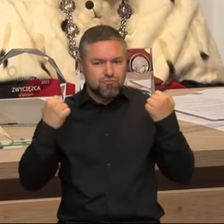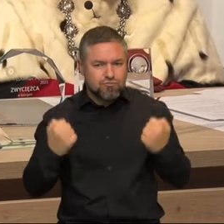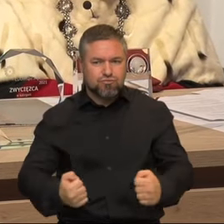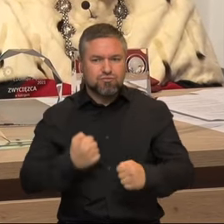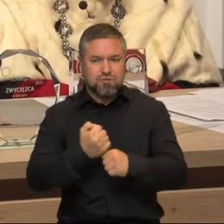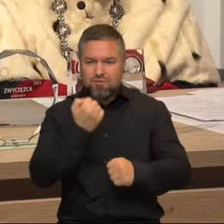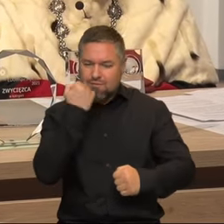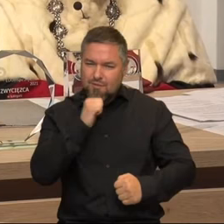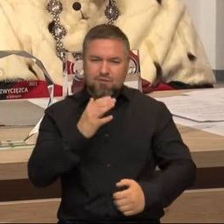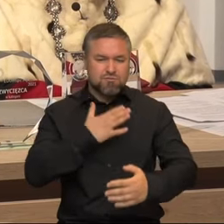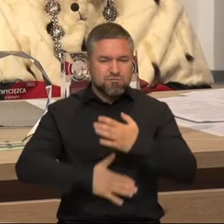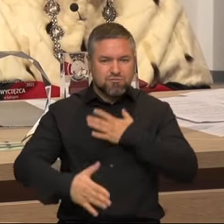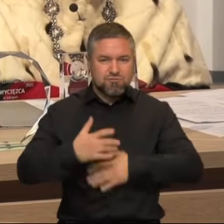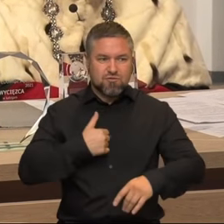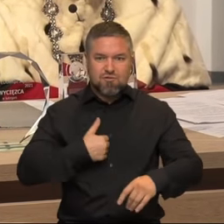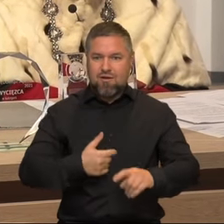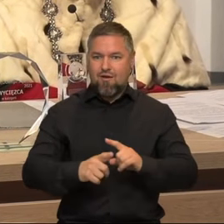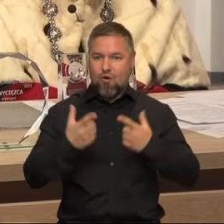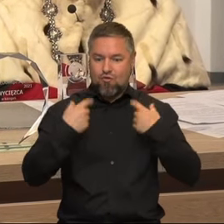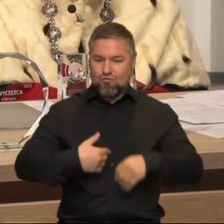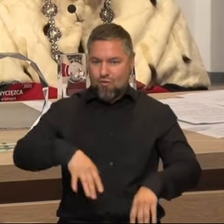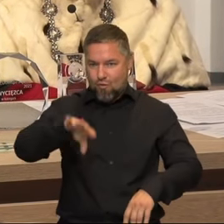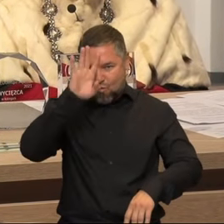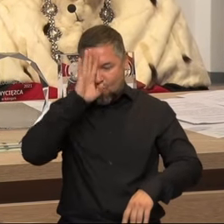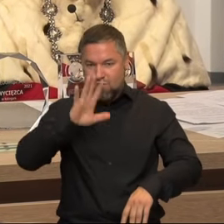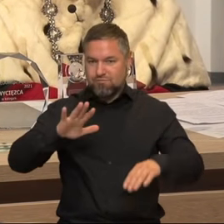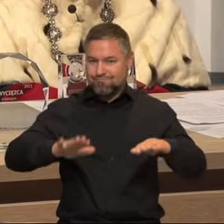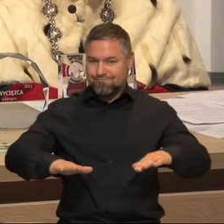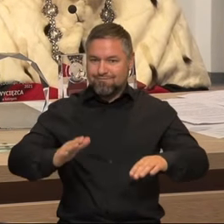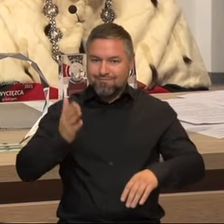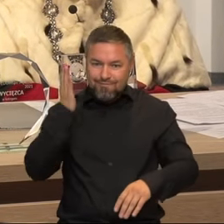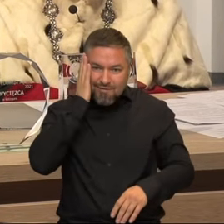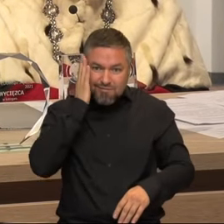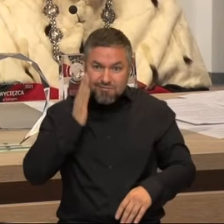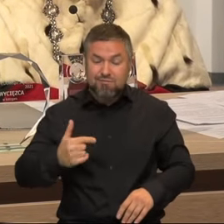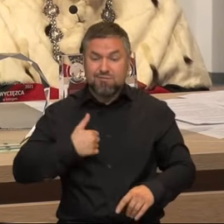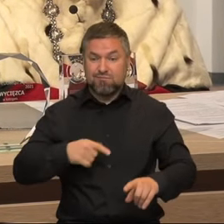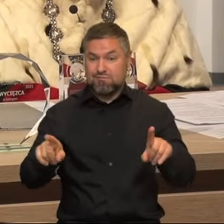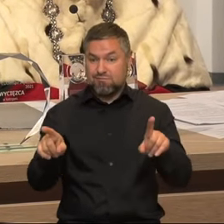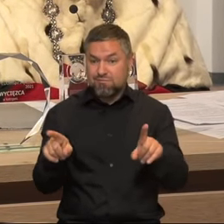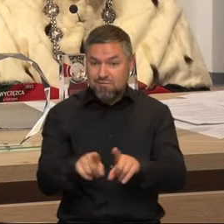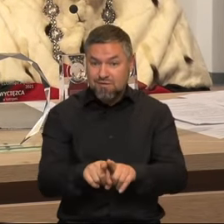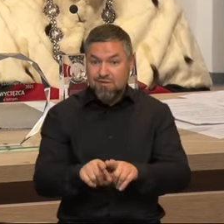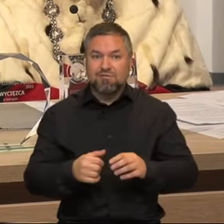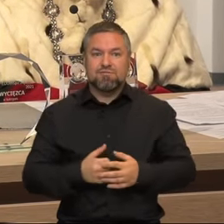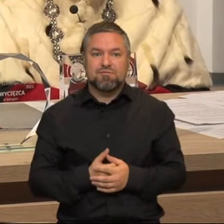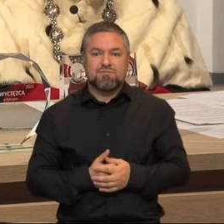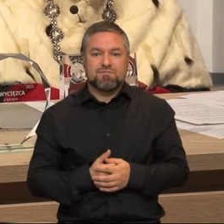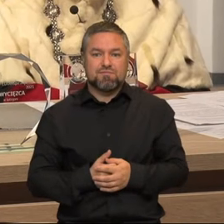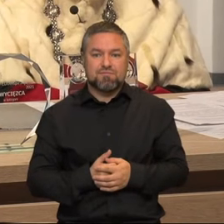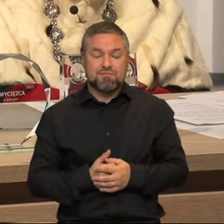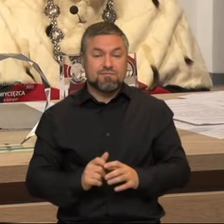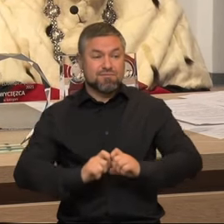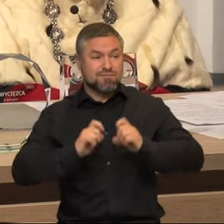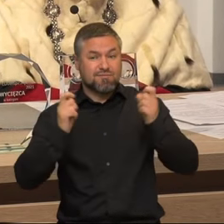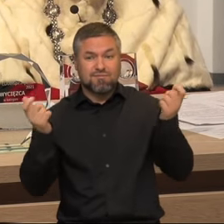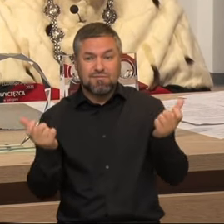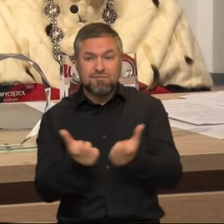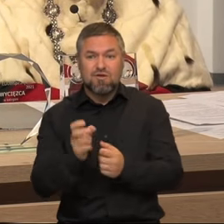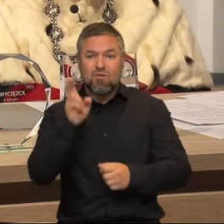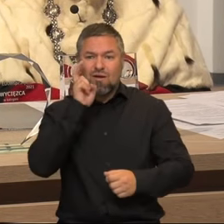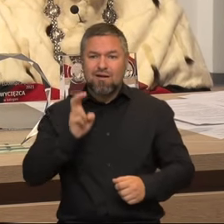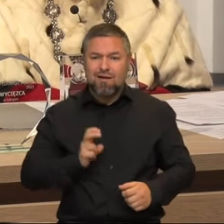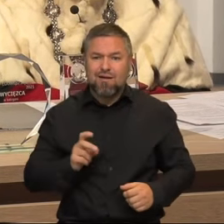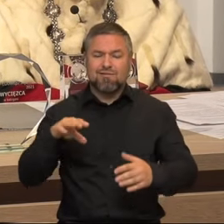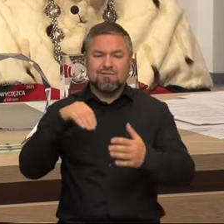bardzo się z tego cieszę, jako łodzianin również, że wszyscy i cała kadra i